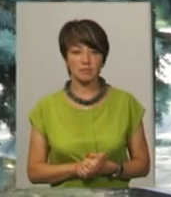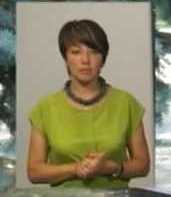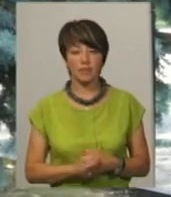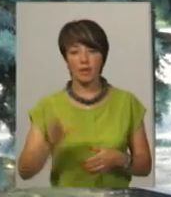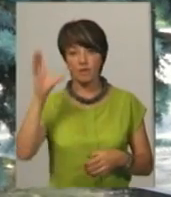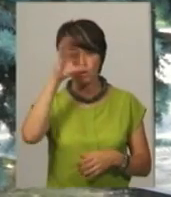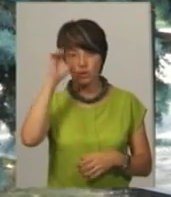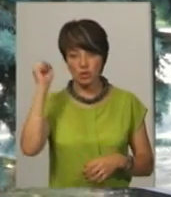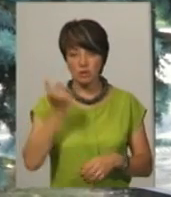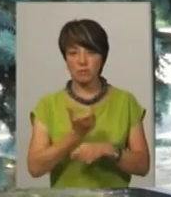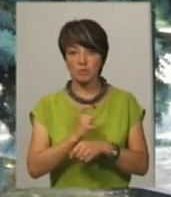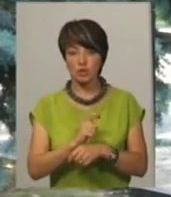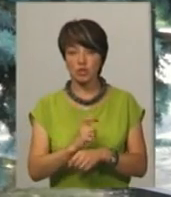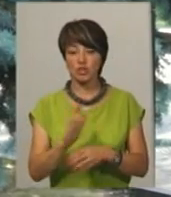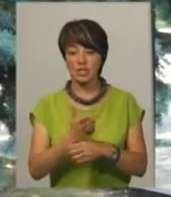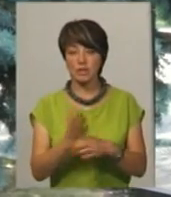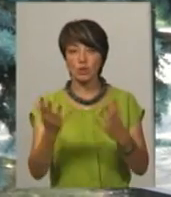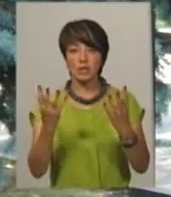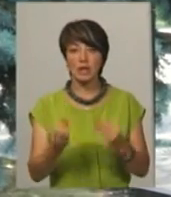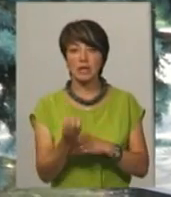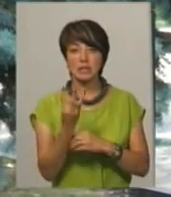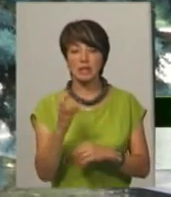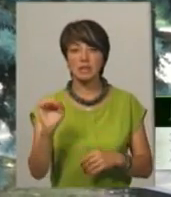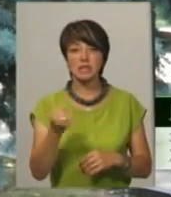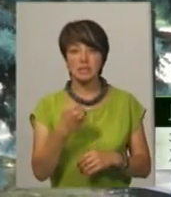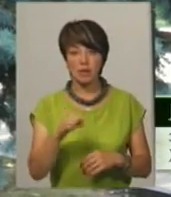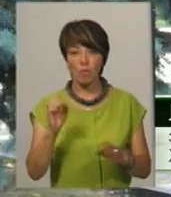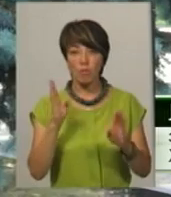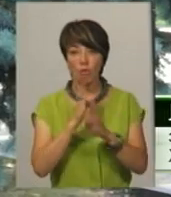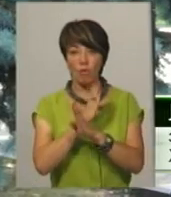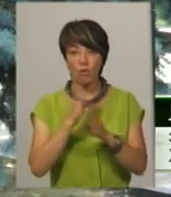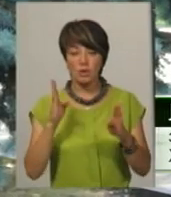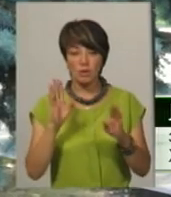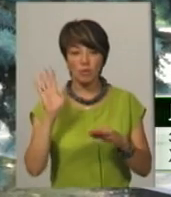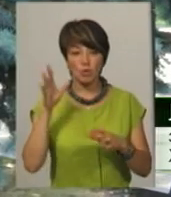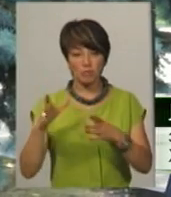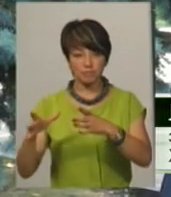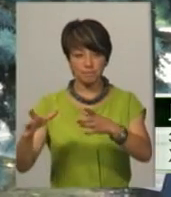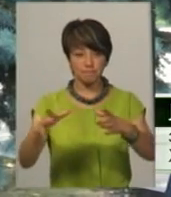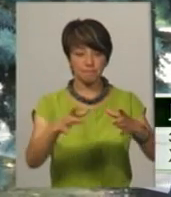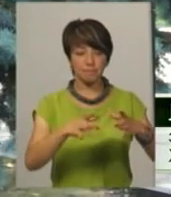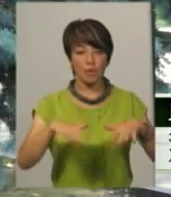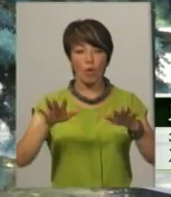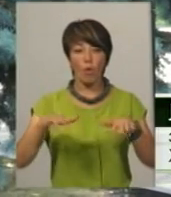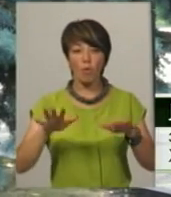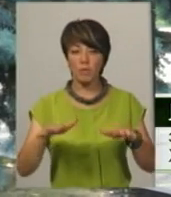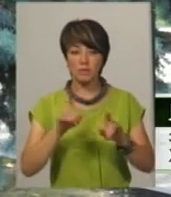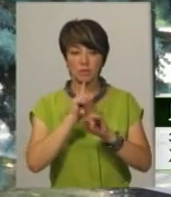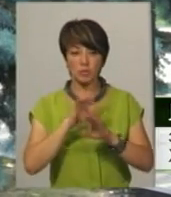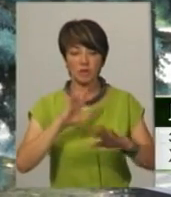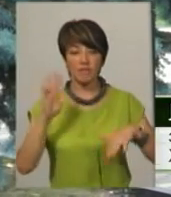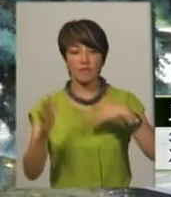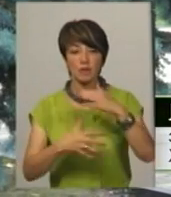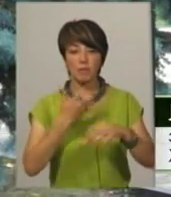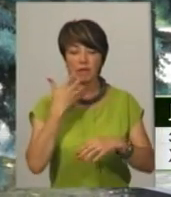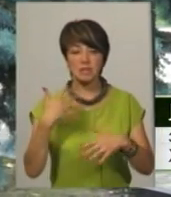Вночі та більшу частину дня 13 серпня погоду Хмельниччини формуватиме тропічна повітряна маса. Опади малоймовірні, вітер